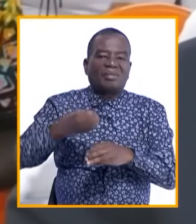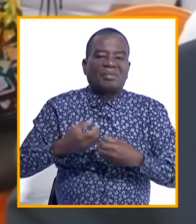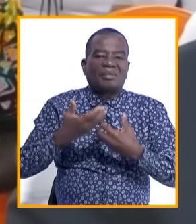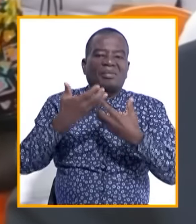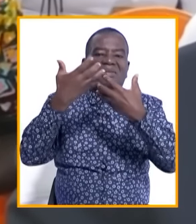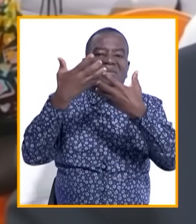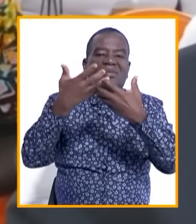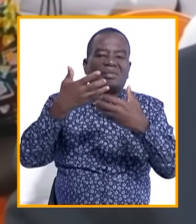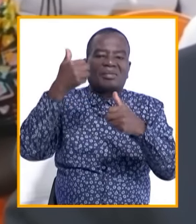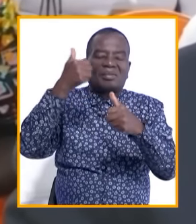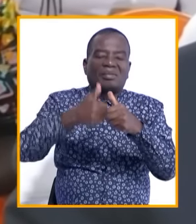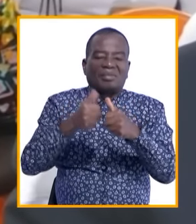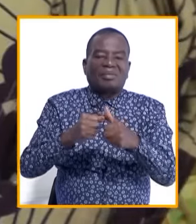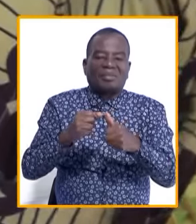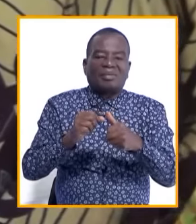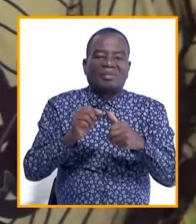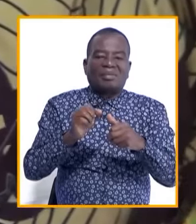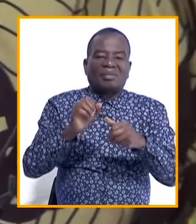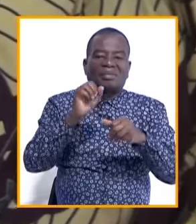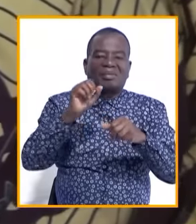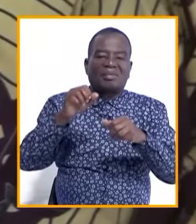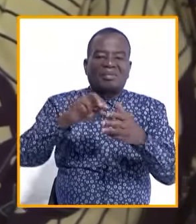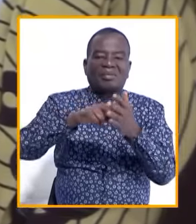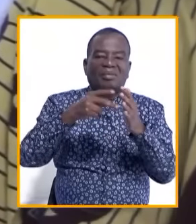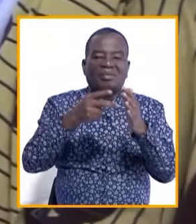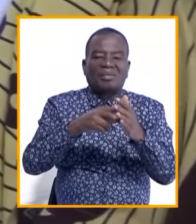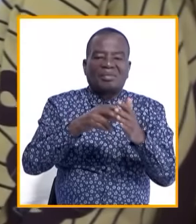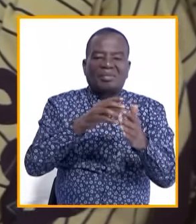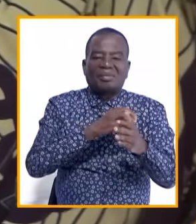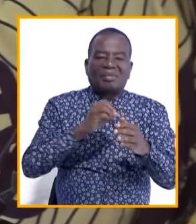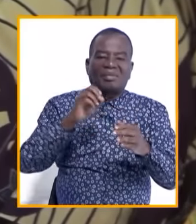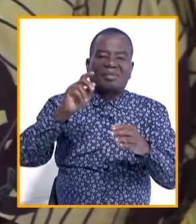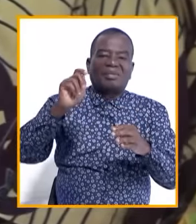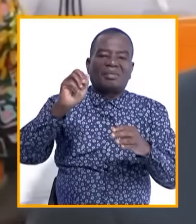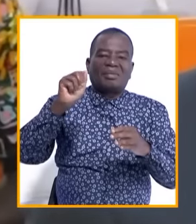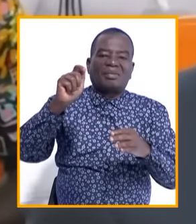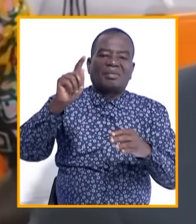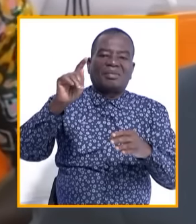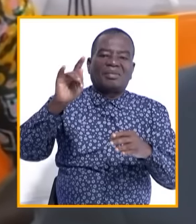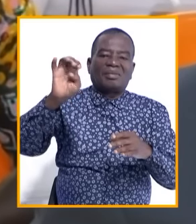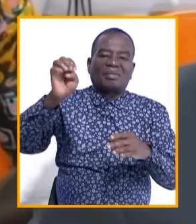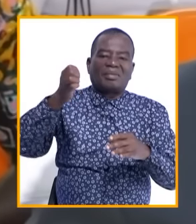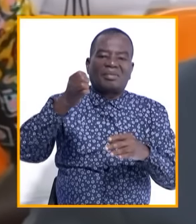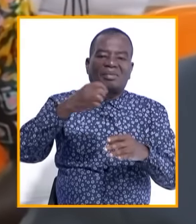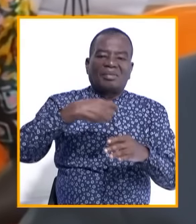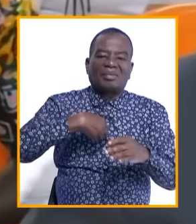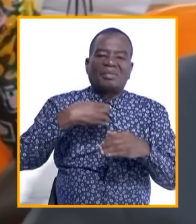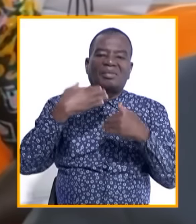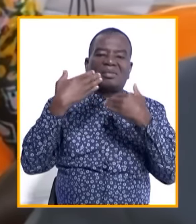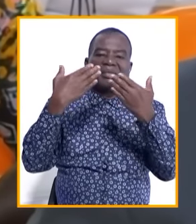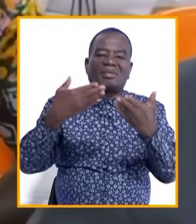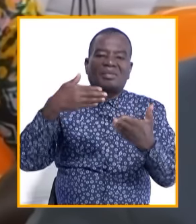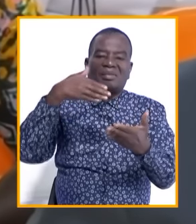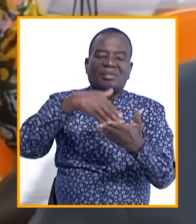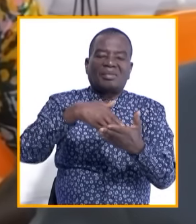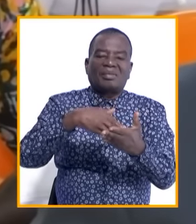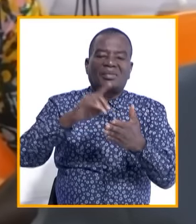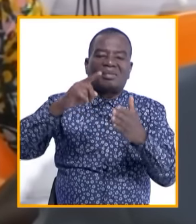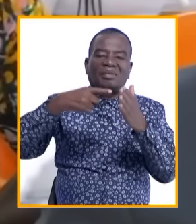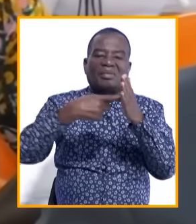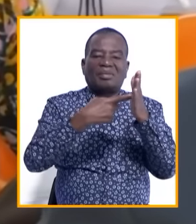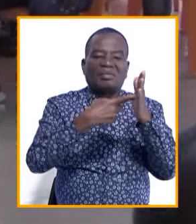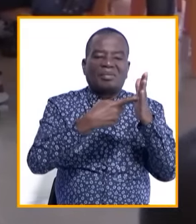d'Ivoire pour promouvoir chaque folklore, et notamment le folklore aké. Je tiens